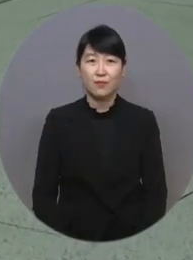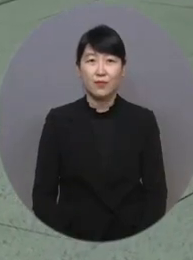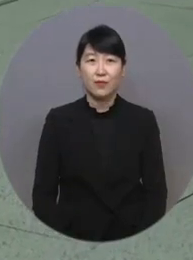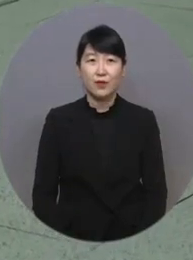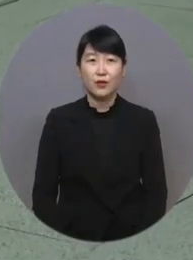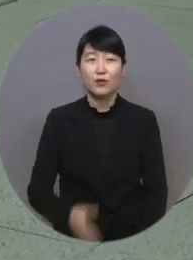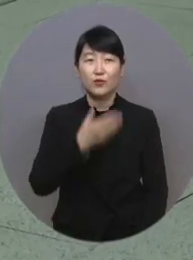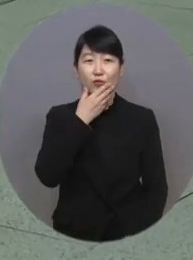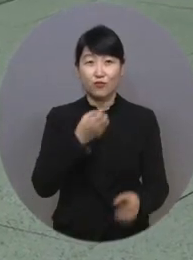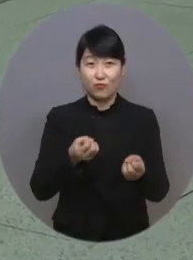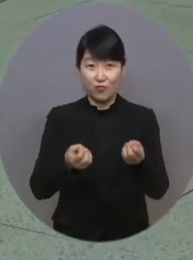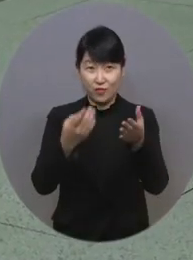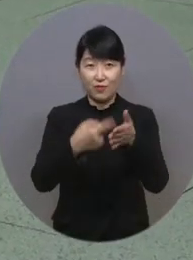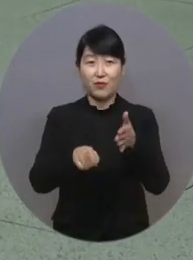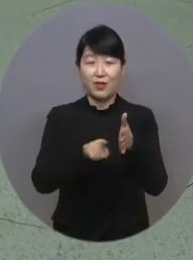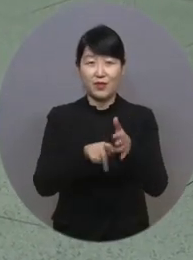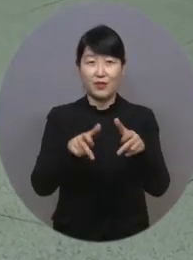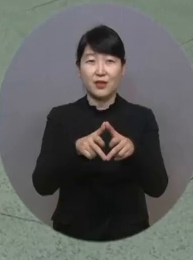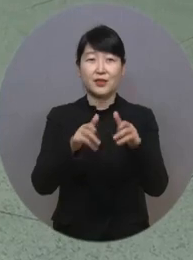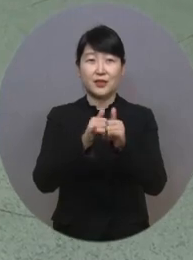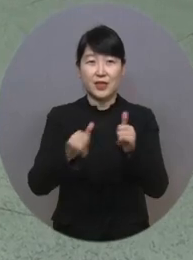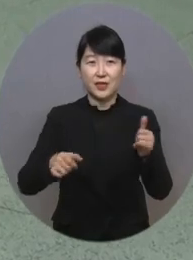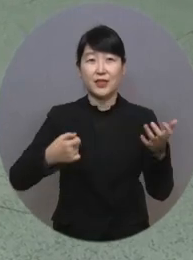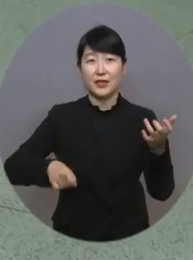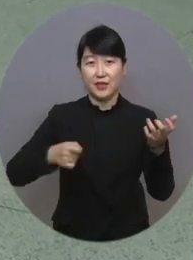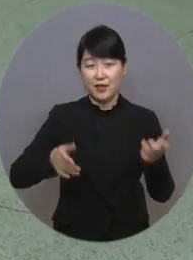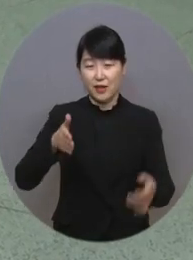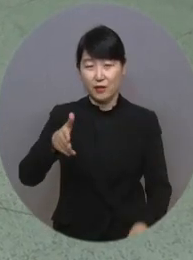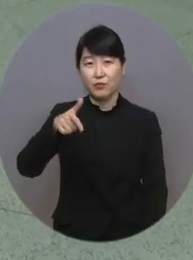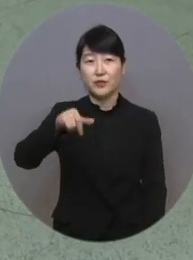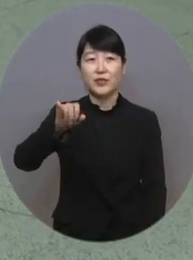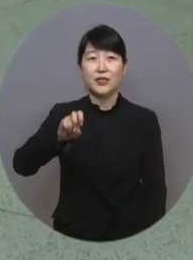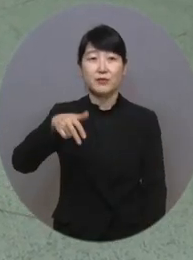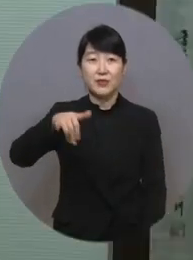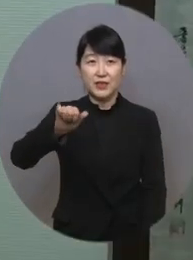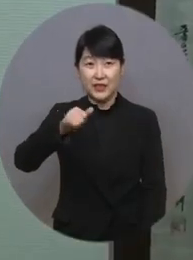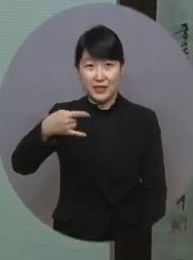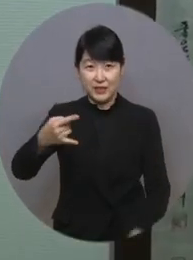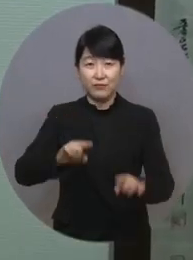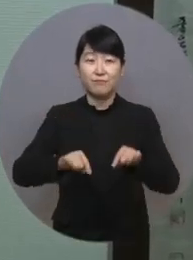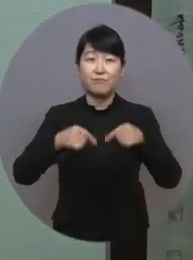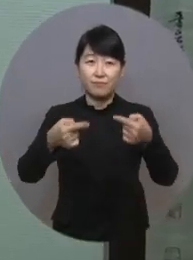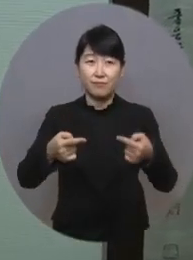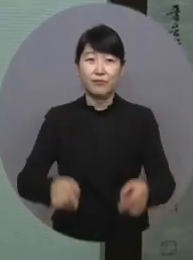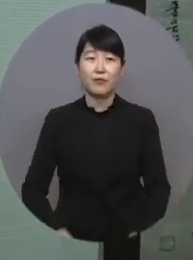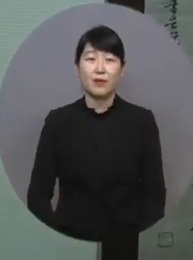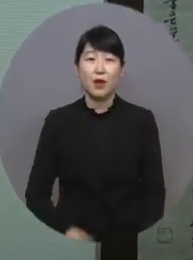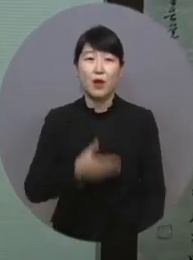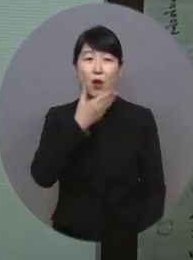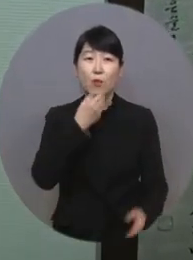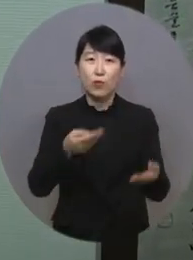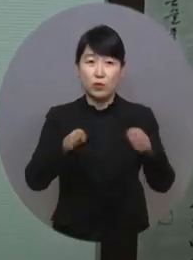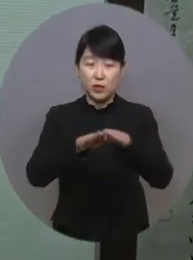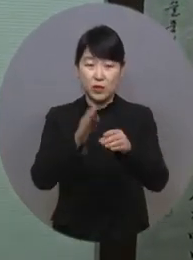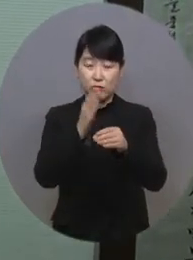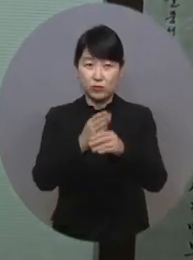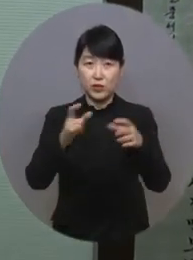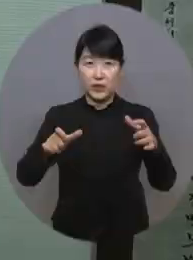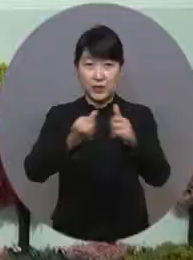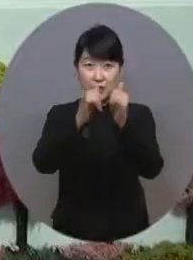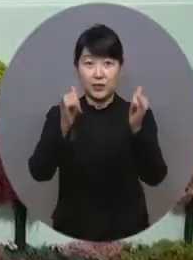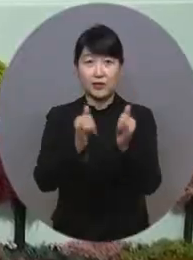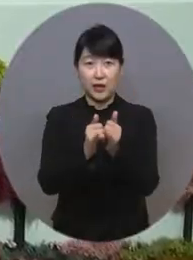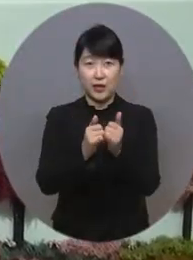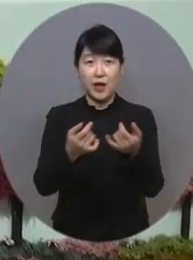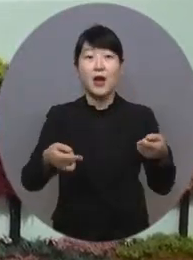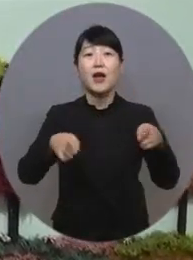전시를 축하하기 위해 장애인 음악가인 기타리스트 김지희 씨도 함께했습니다. 복지관을 중심으로 지역사회와 함께한 이번